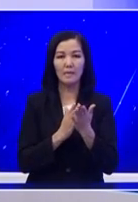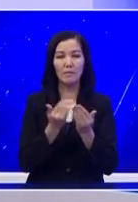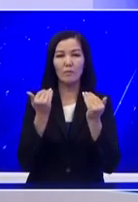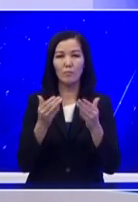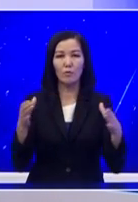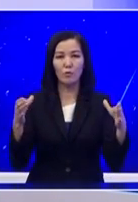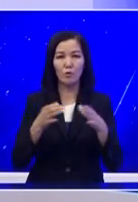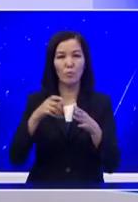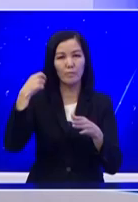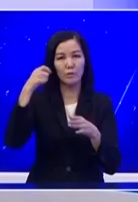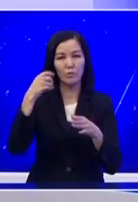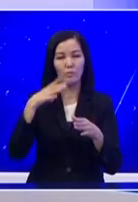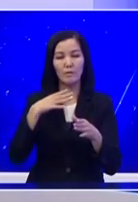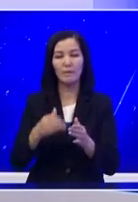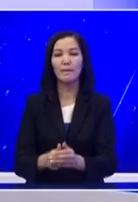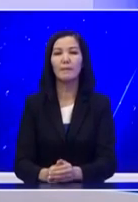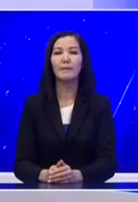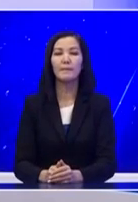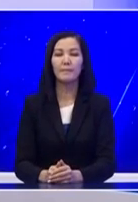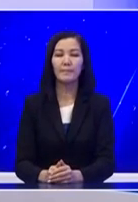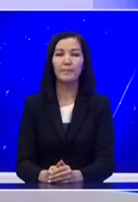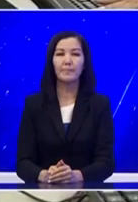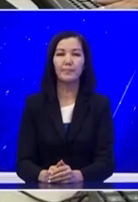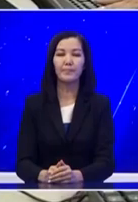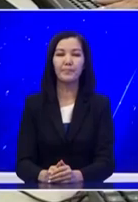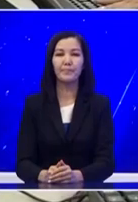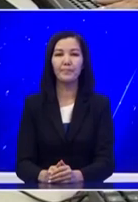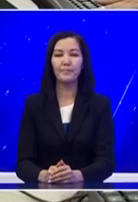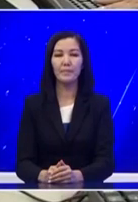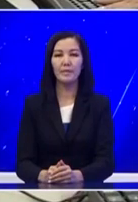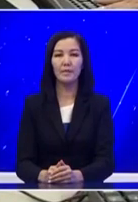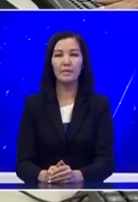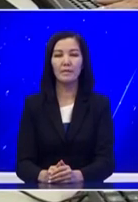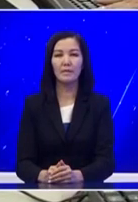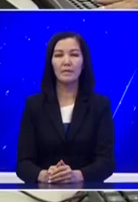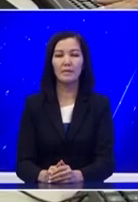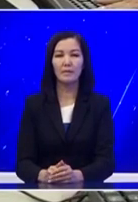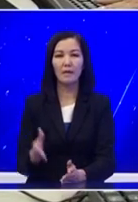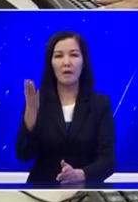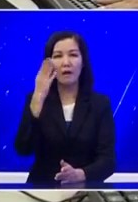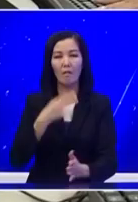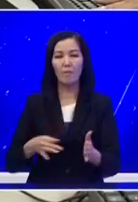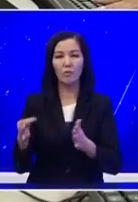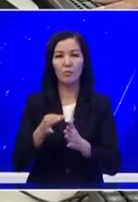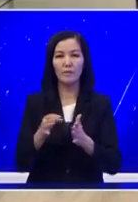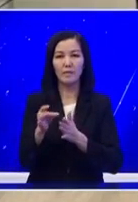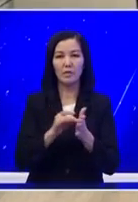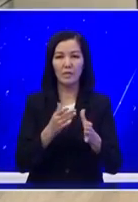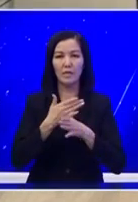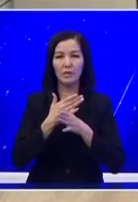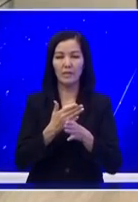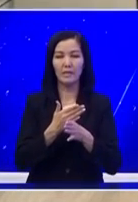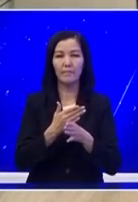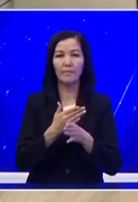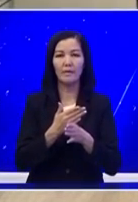қызметімен әріптесім Кәмшат Мұхамеджан танысып қайтты. Алло, саламатсыз ба? Алматы облыстық жедел жәрдем.